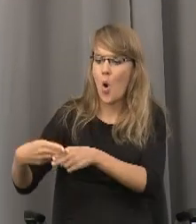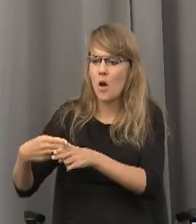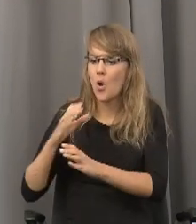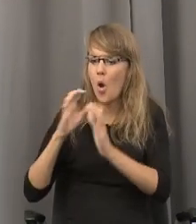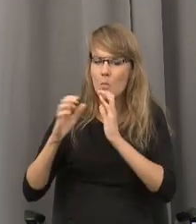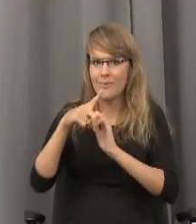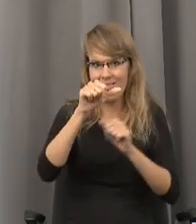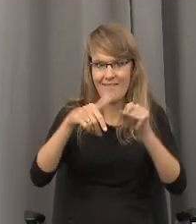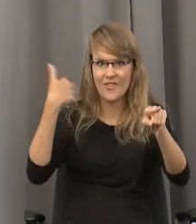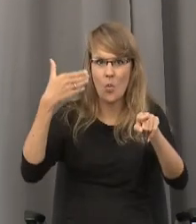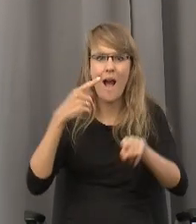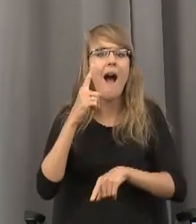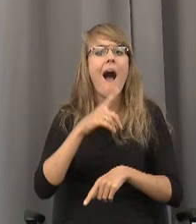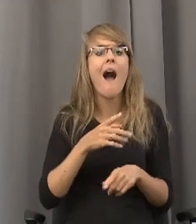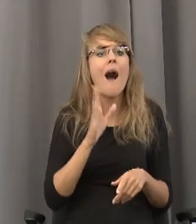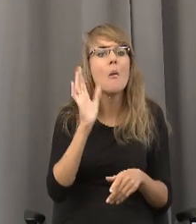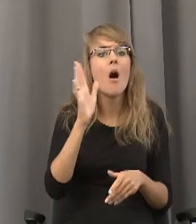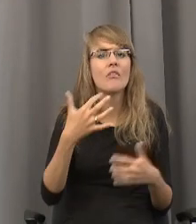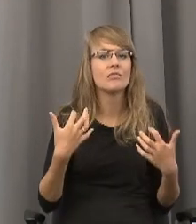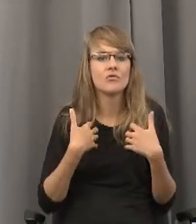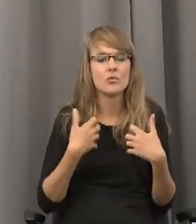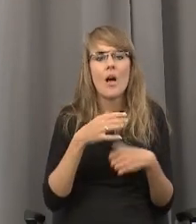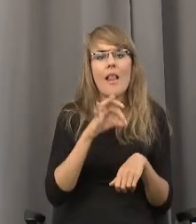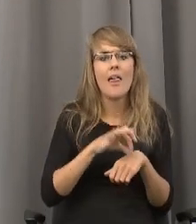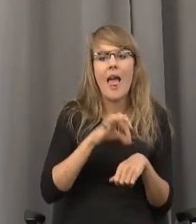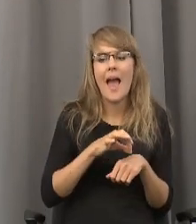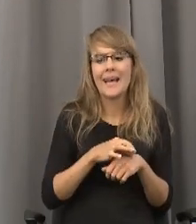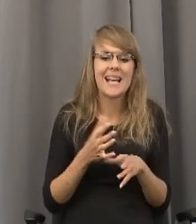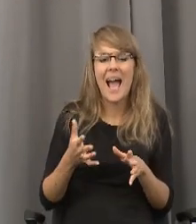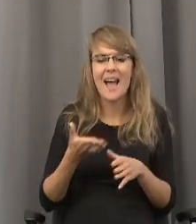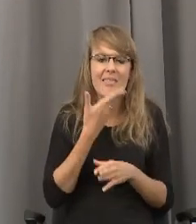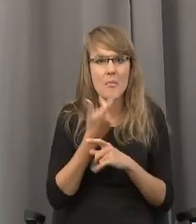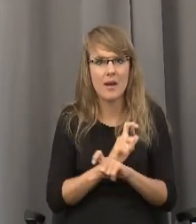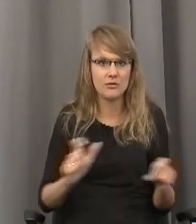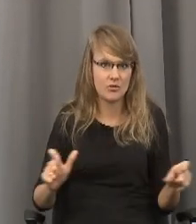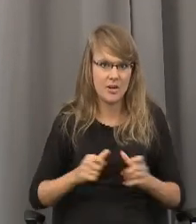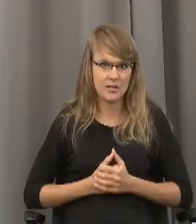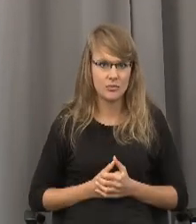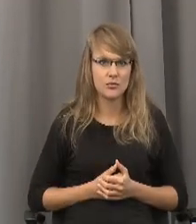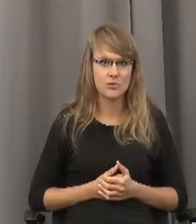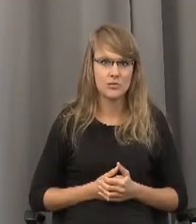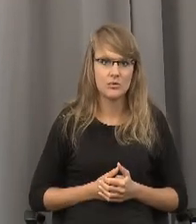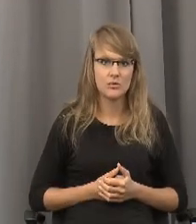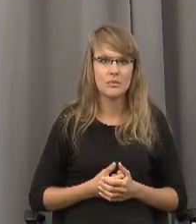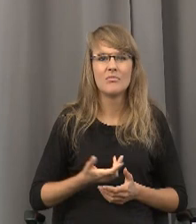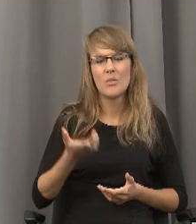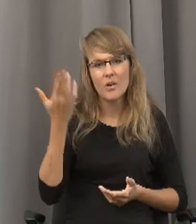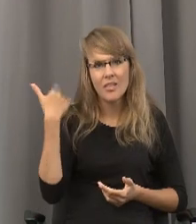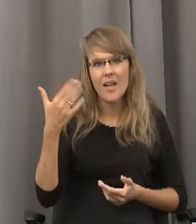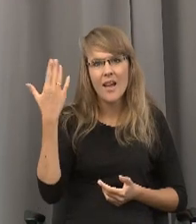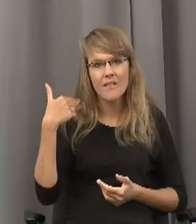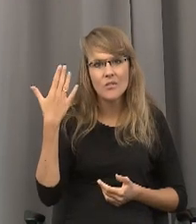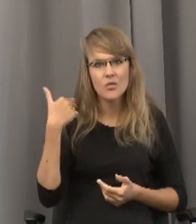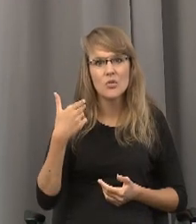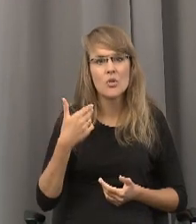lekarze nie mają czasu. Chyba jeszcze nie zdążyli się nauczyć po dawno niesławnych czasach,